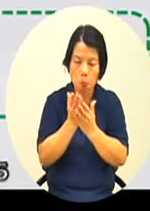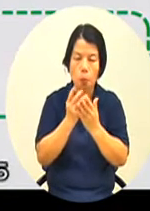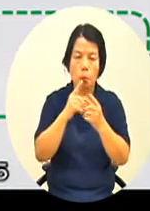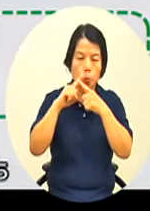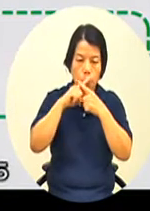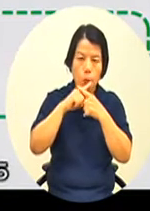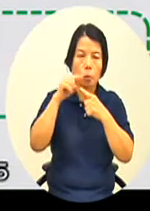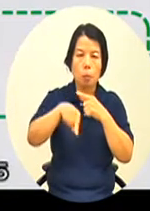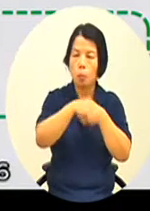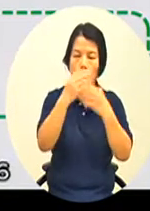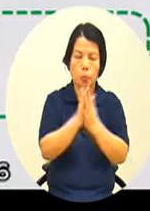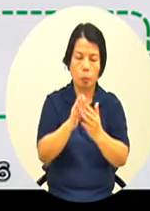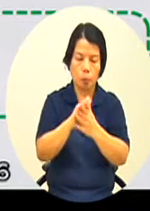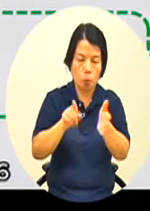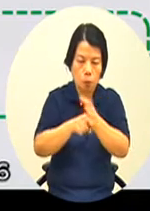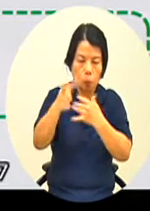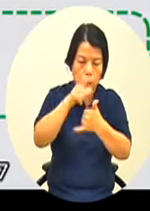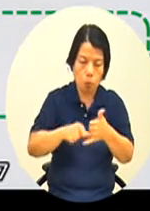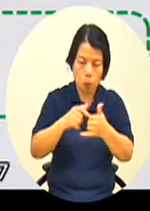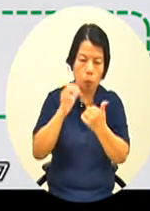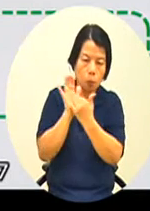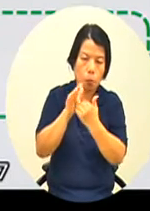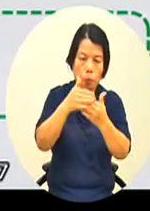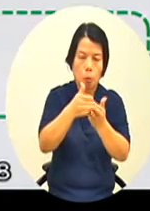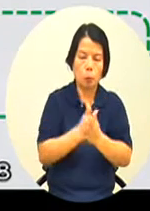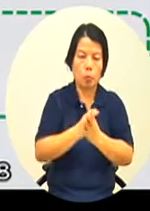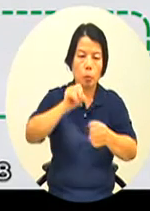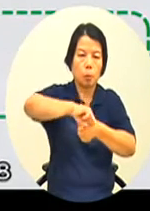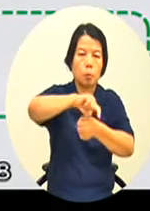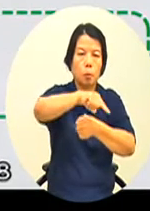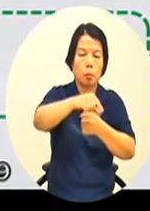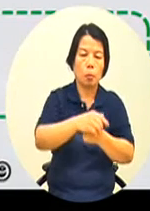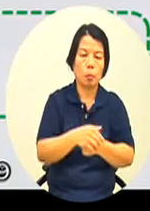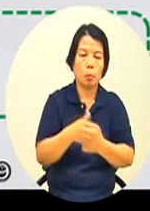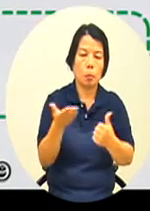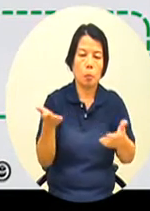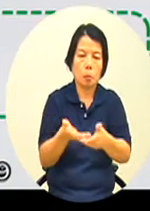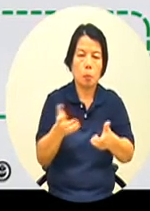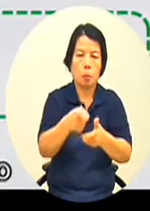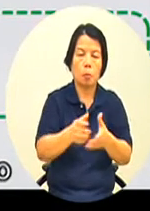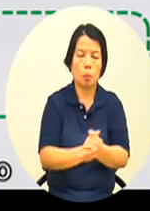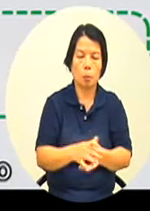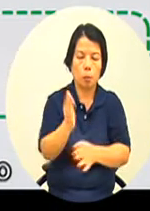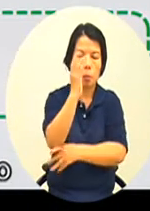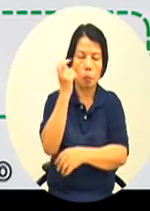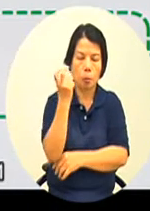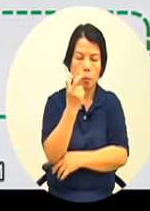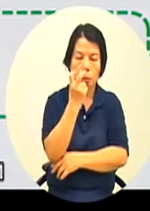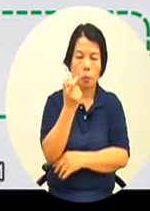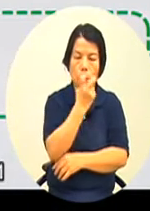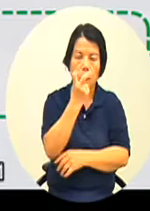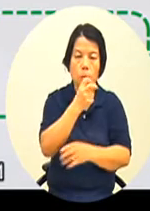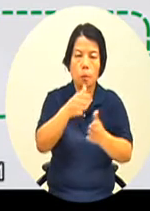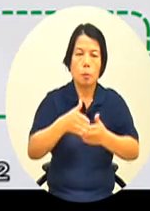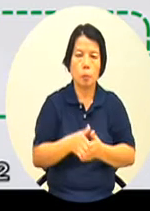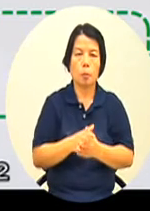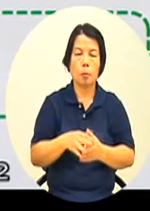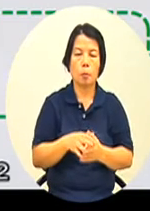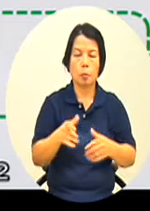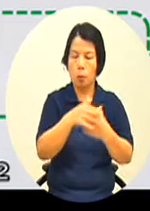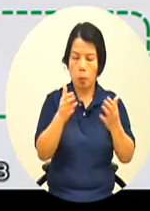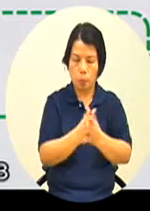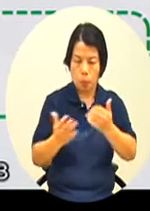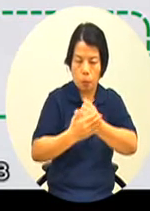专门的保密措施。另外，为了强化相关的作为，我们督同我们所属的政风机构来研定各种维护的措